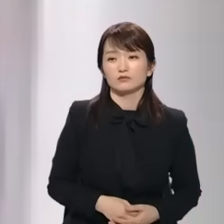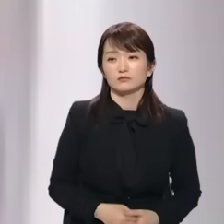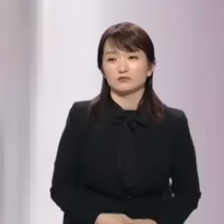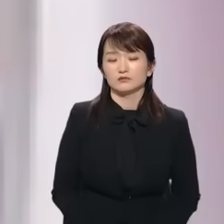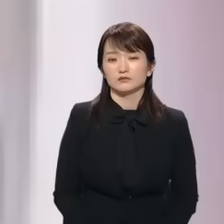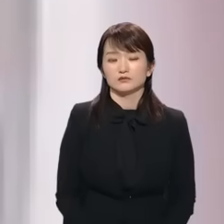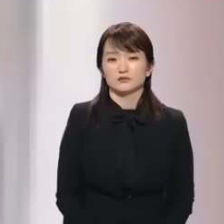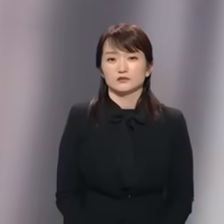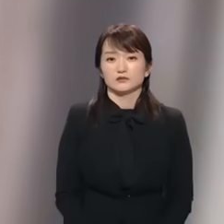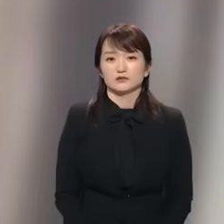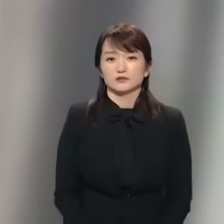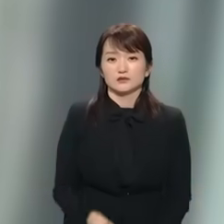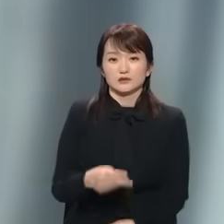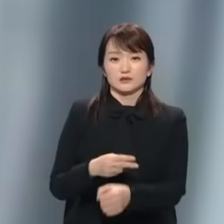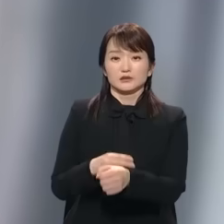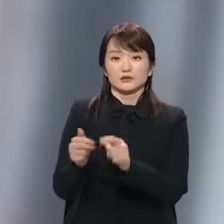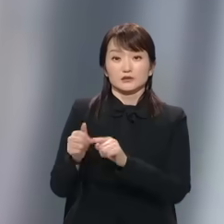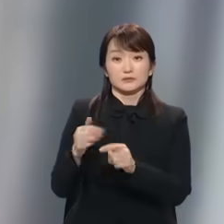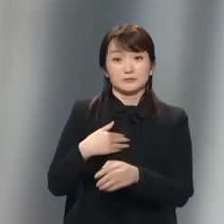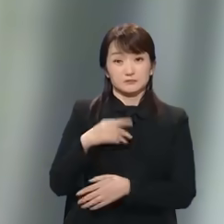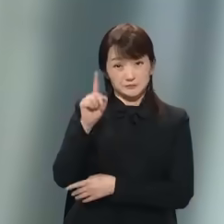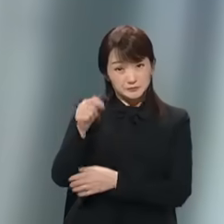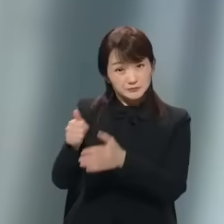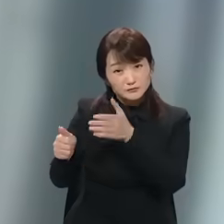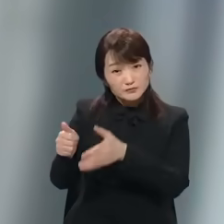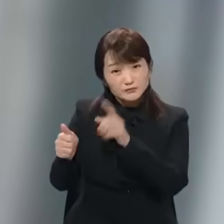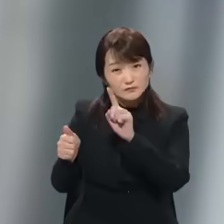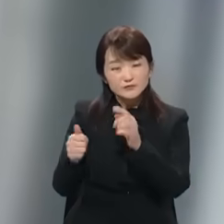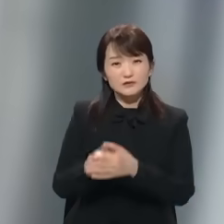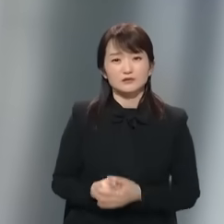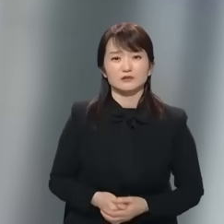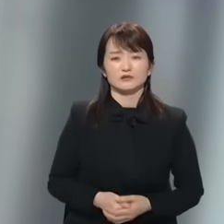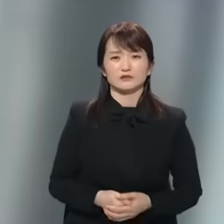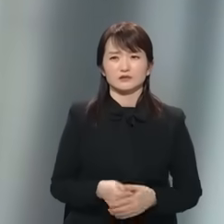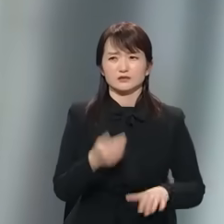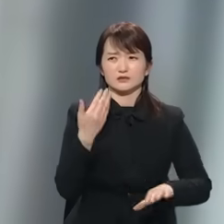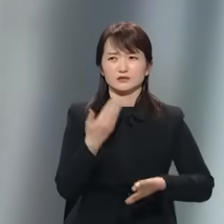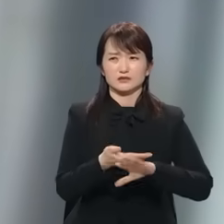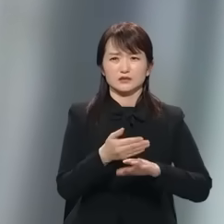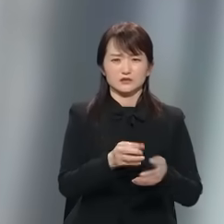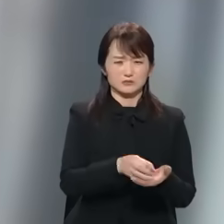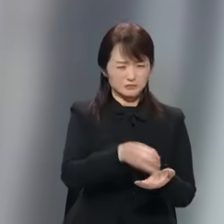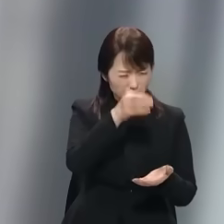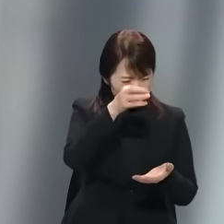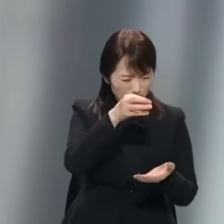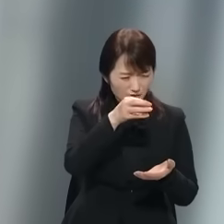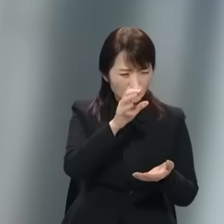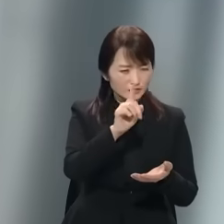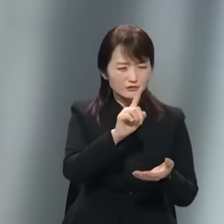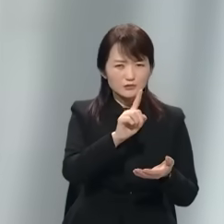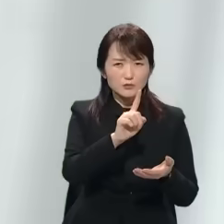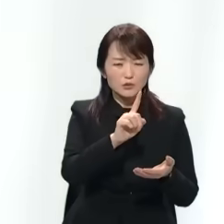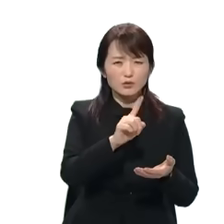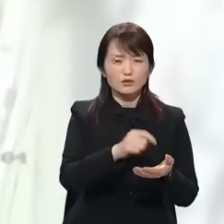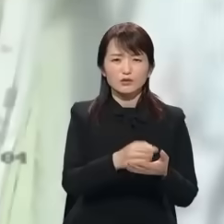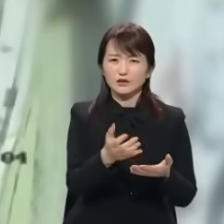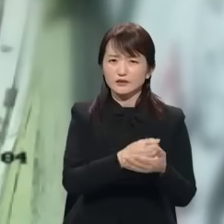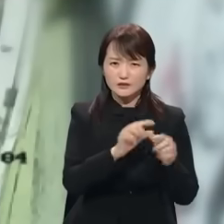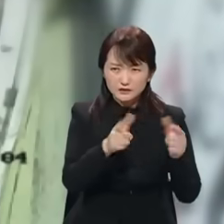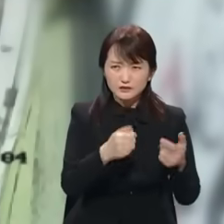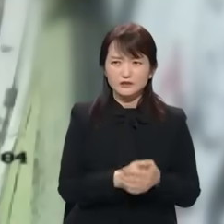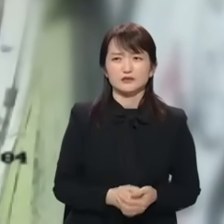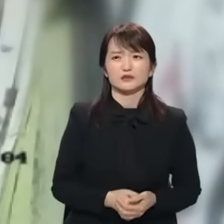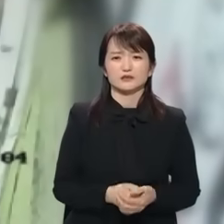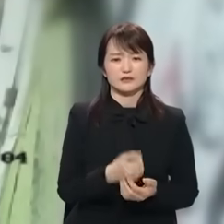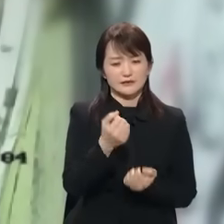사라집니다 교수님 제가 한 가지 좀 부탁 좀 드려도 될까요 다른 감 나가는 건 절대 안 건드리면서 유독 자전거 화분 꽃까 같은